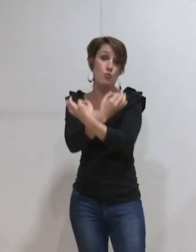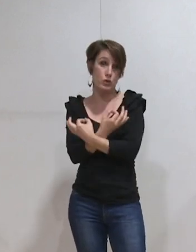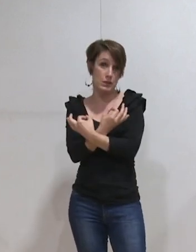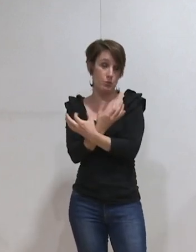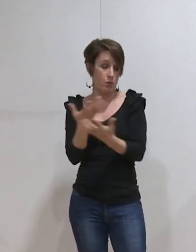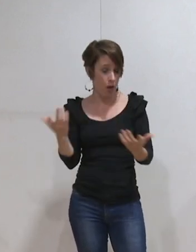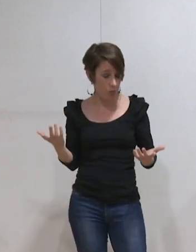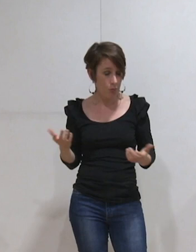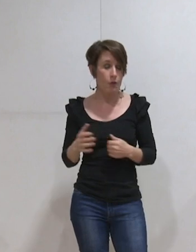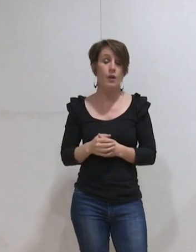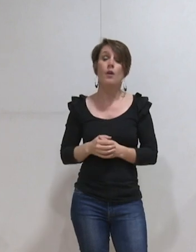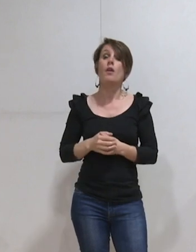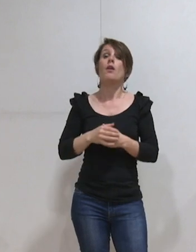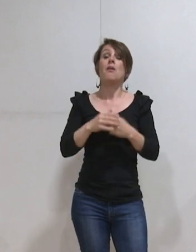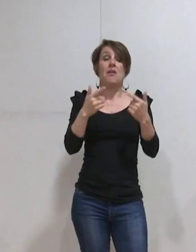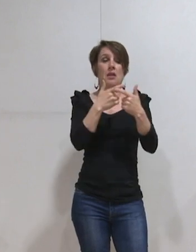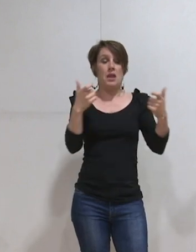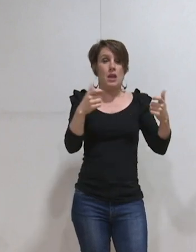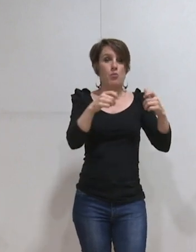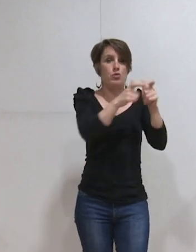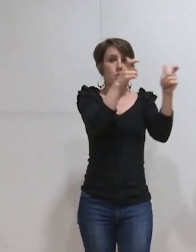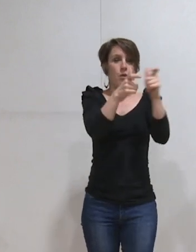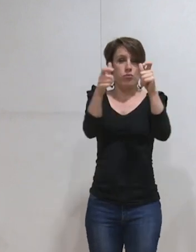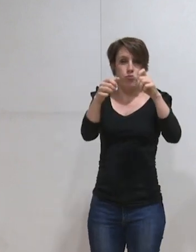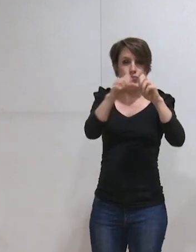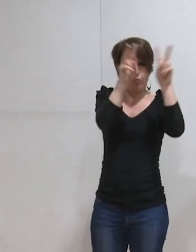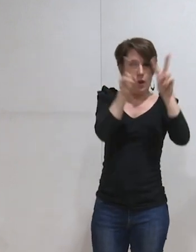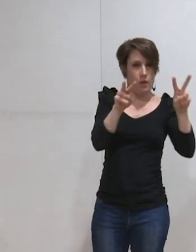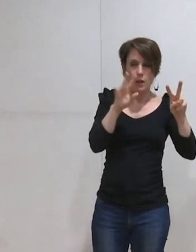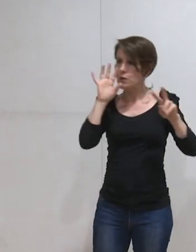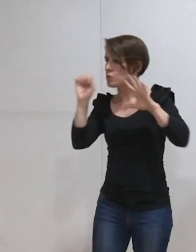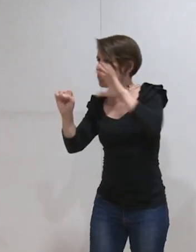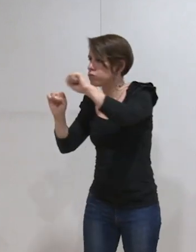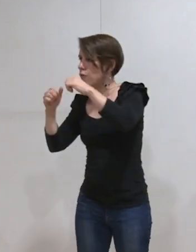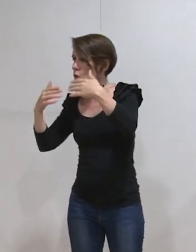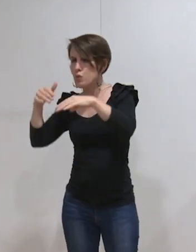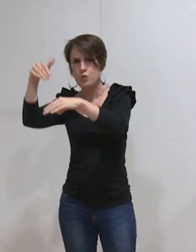gouvernementales ont pointé du doigt des entraves à la pratique de la religion